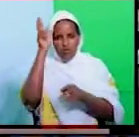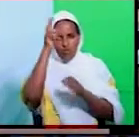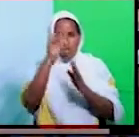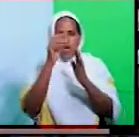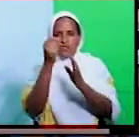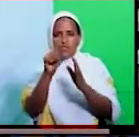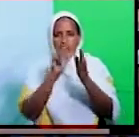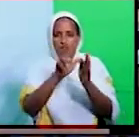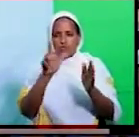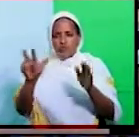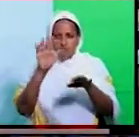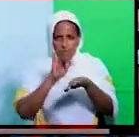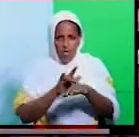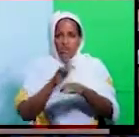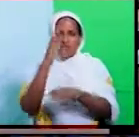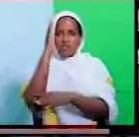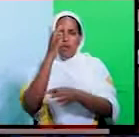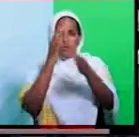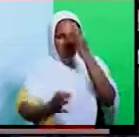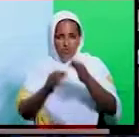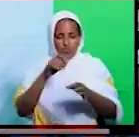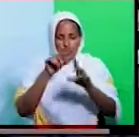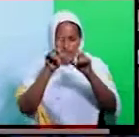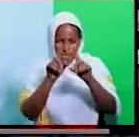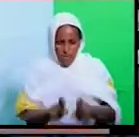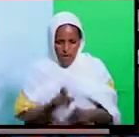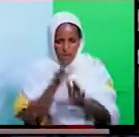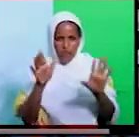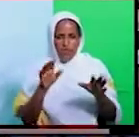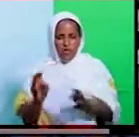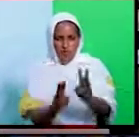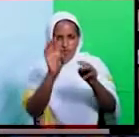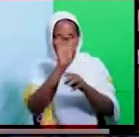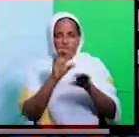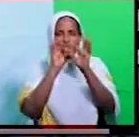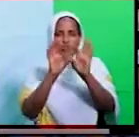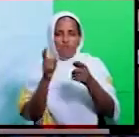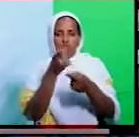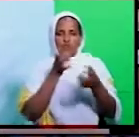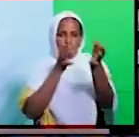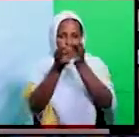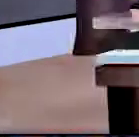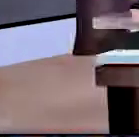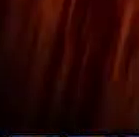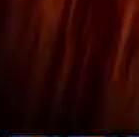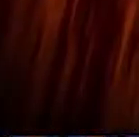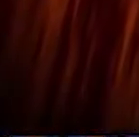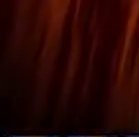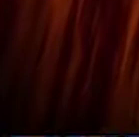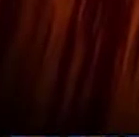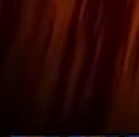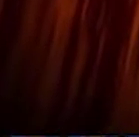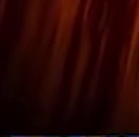ግምት ውስጥ ባስገባና ወደዛ ማደግን ዓላማው ባደረገ መንገድ መጽሐፍ ቅዱስን ልንረዳ ይገባል ማለት ነው።